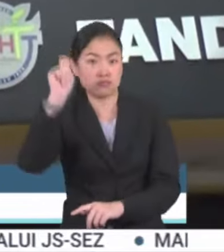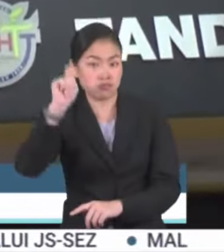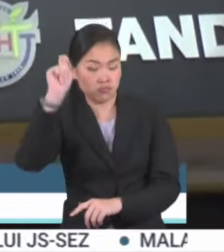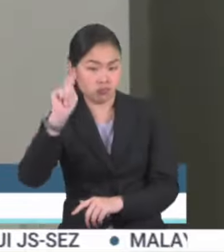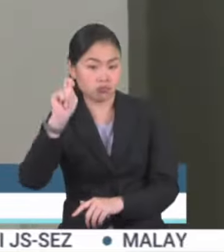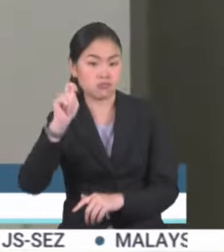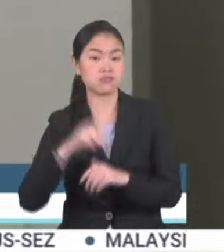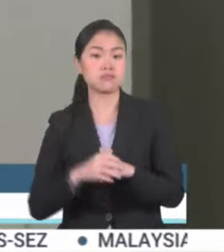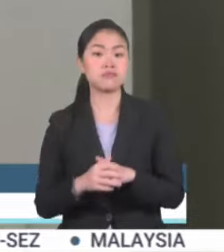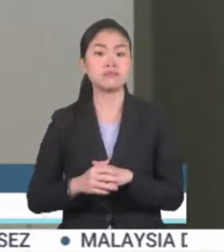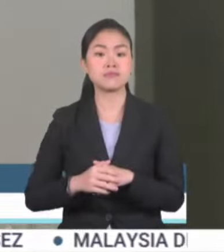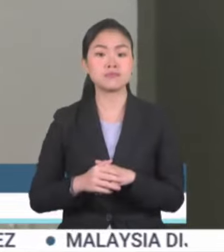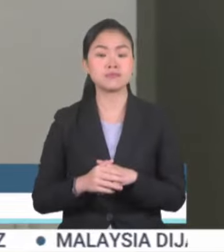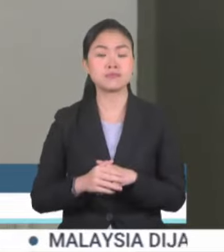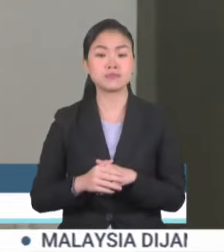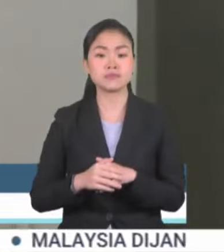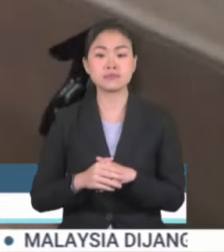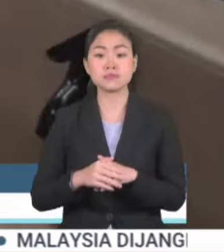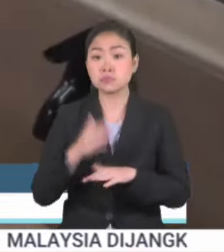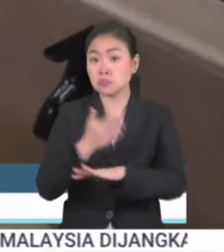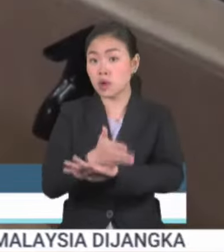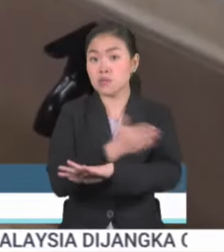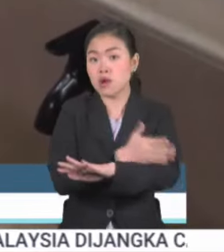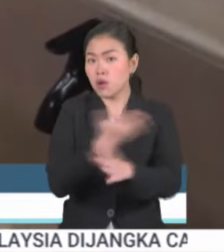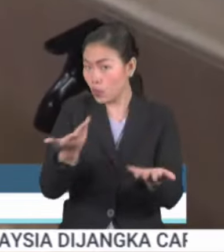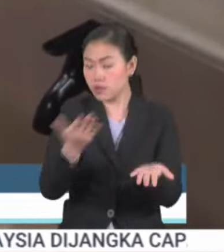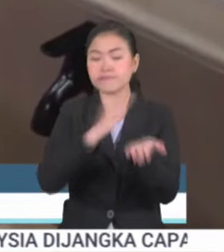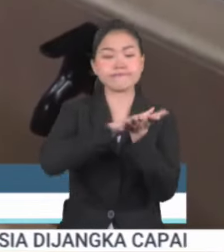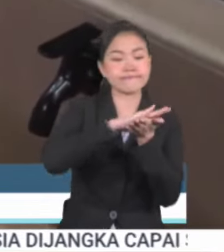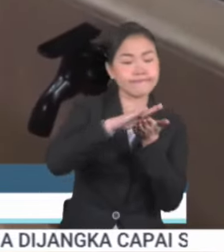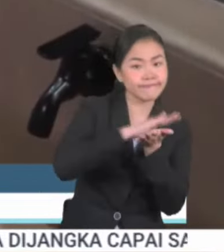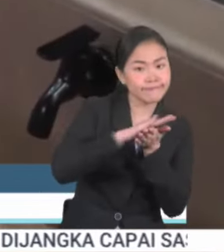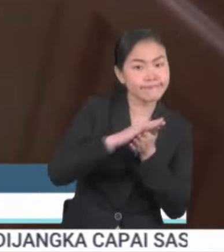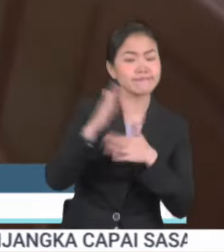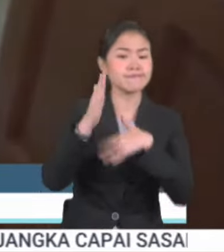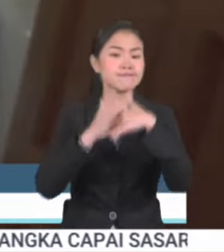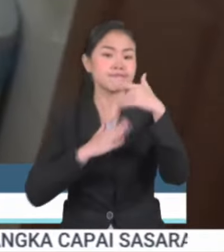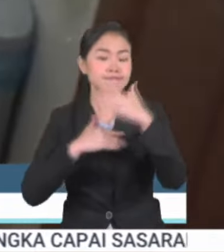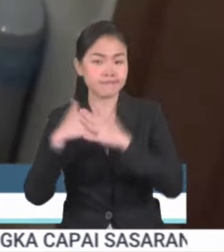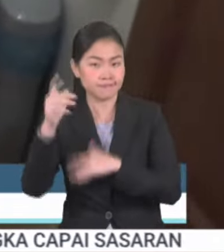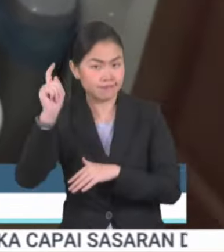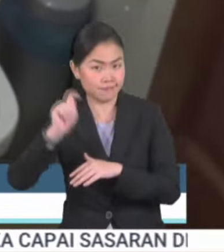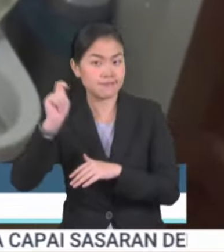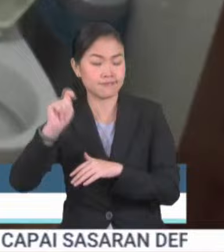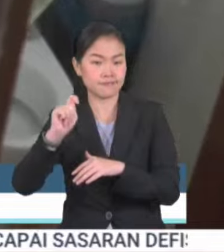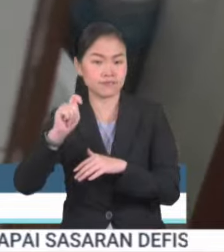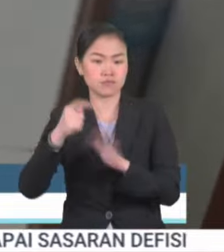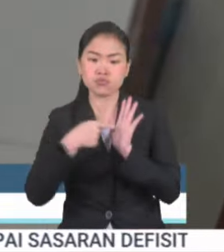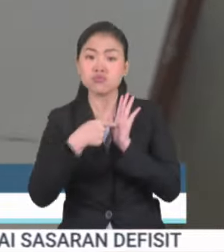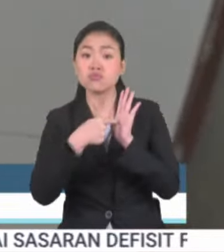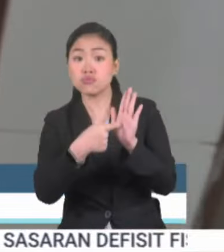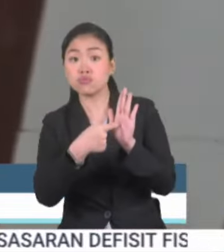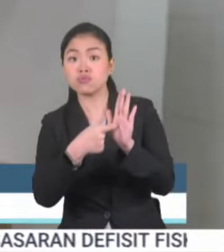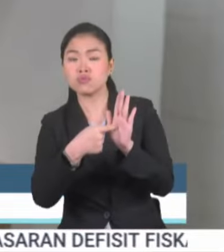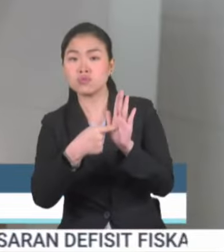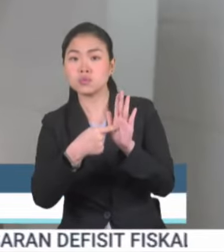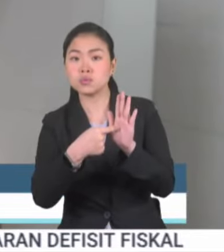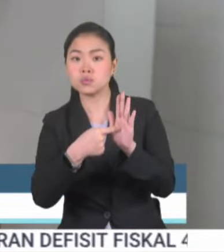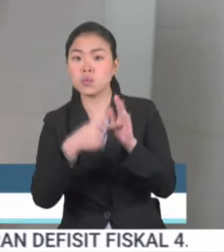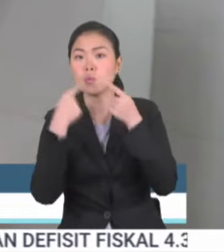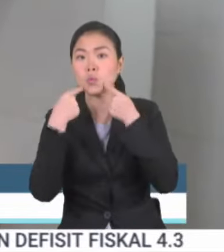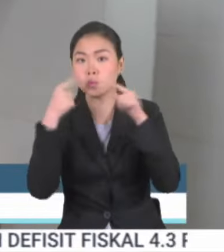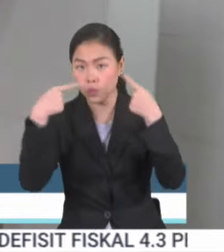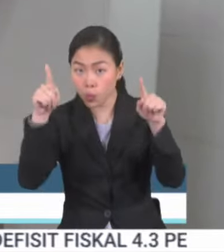awam di negeri ini. Peningkatan tahap kebersihan dan keselesaan tandas awam juga menunjukkan